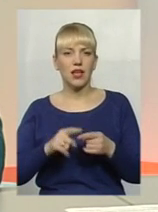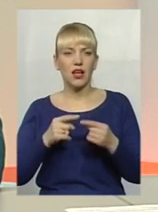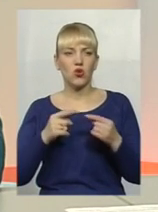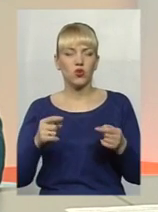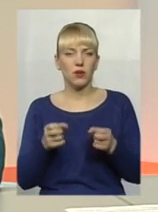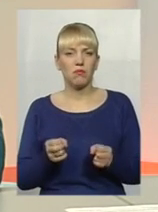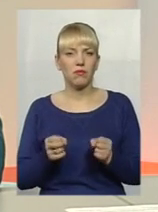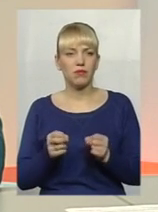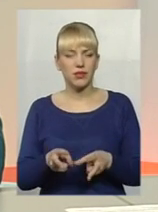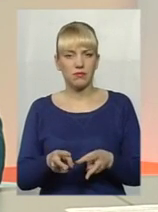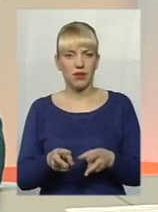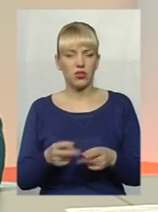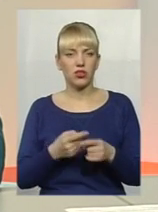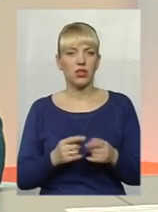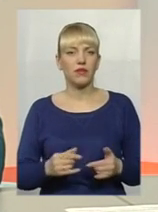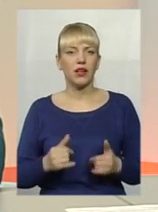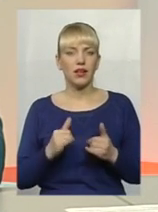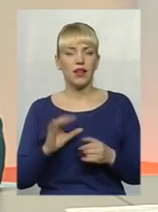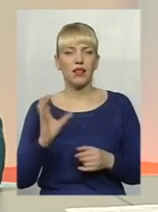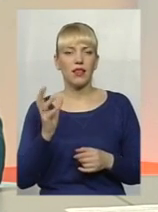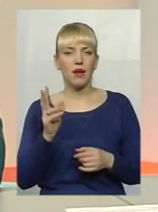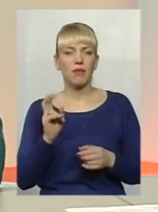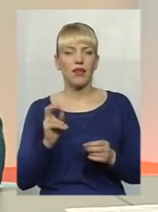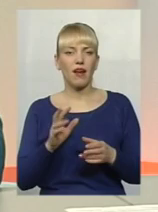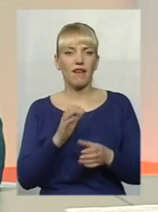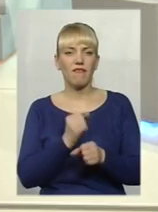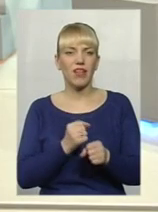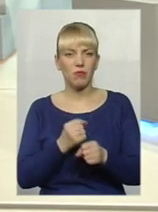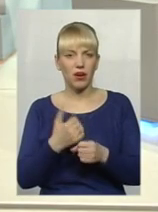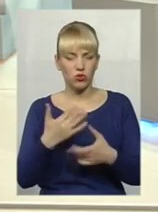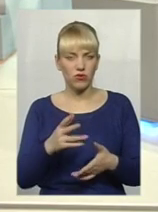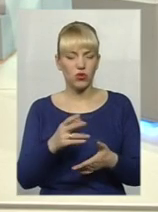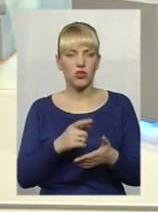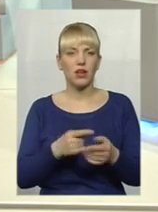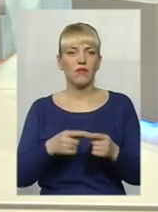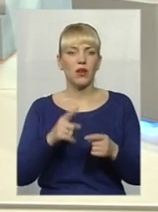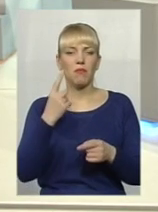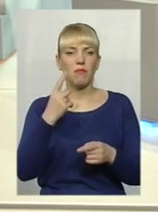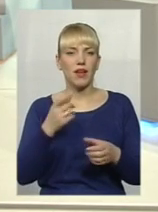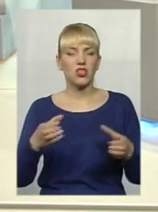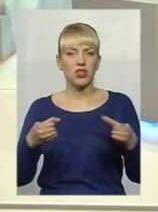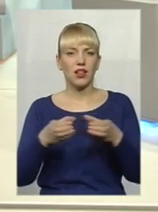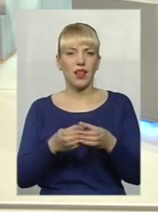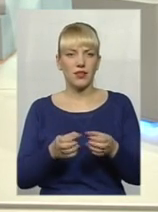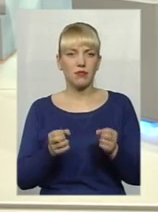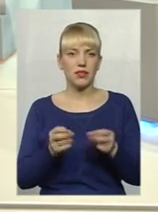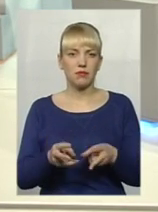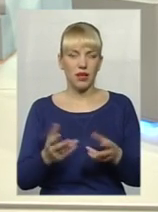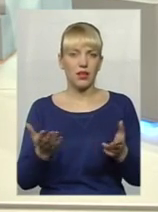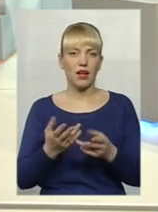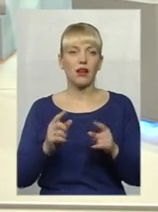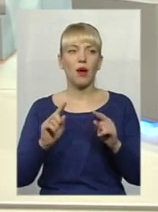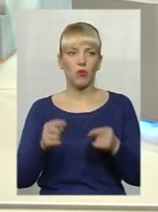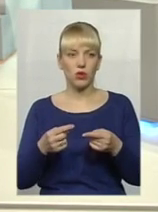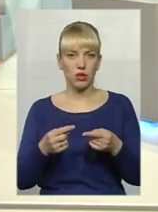надзвичайно небезпечна, і лампа, як відход, відпрацьована вже, належить до першого класу небезпеки, яка потребує